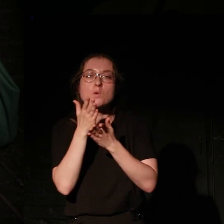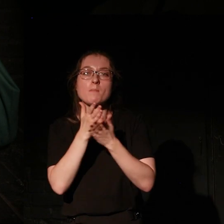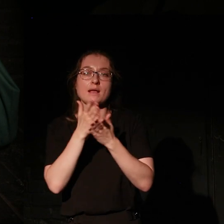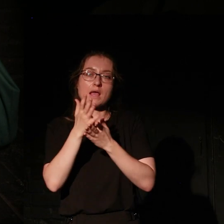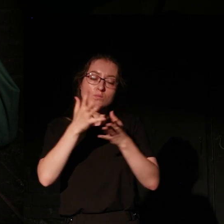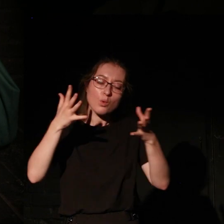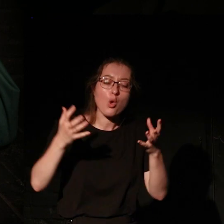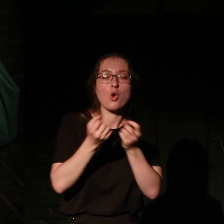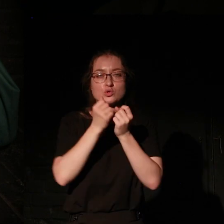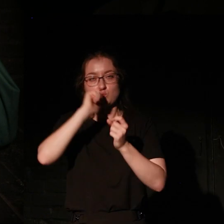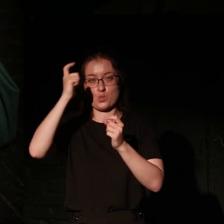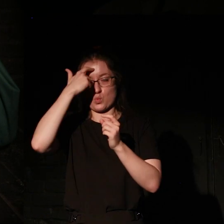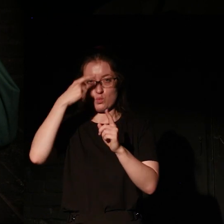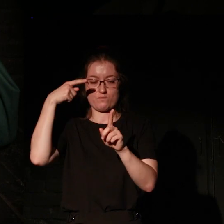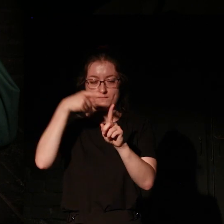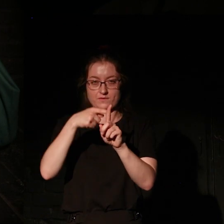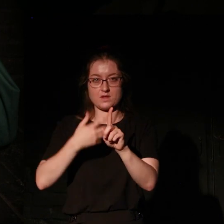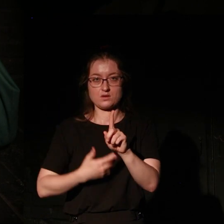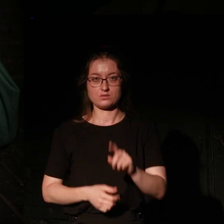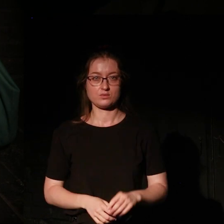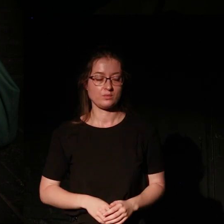że na przykład w ten sposób